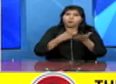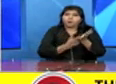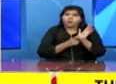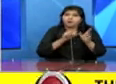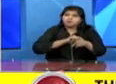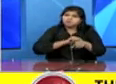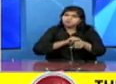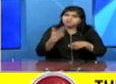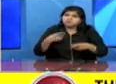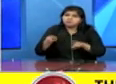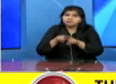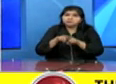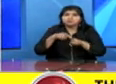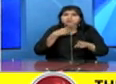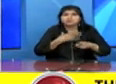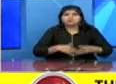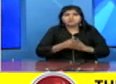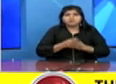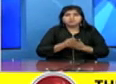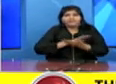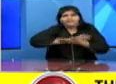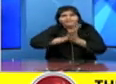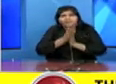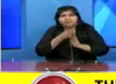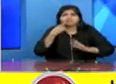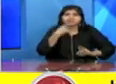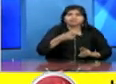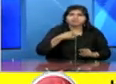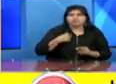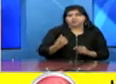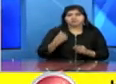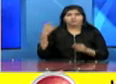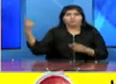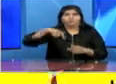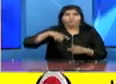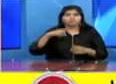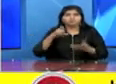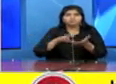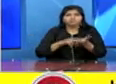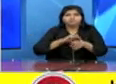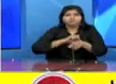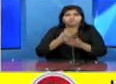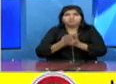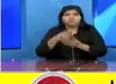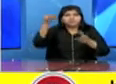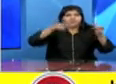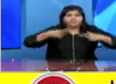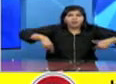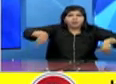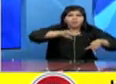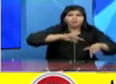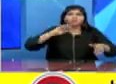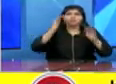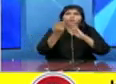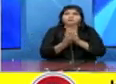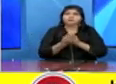उसे समाप्त करने की जिद उठाकर बैठा है। और इसलिए सभी लोगों को, पूरी मानव जाति को